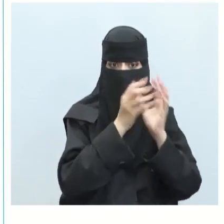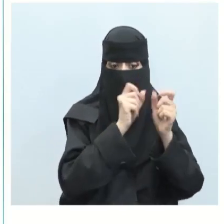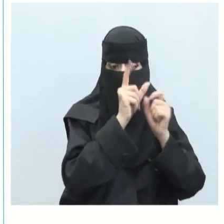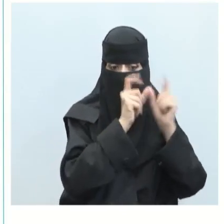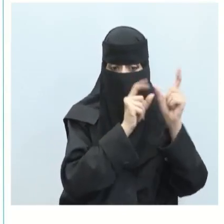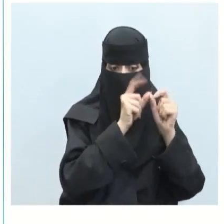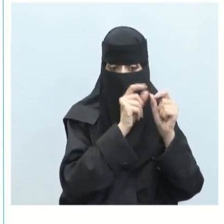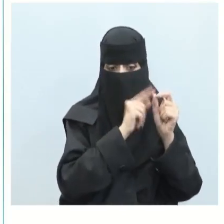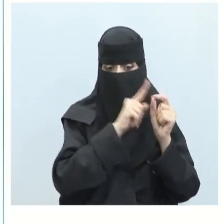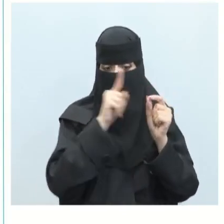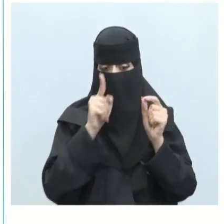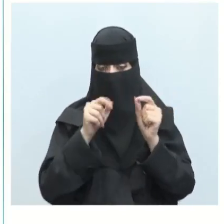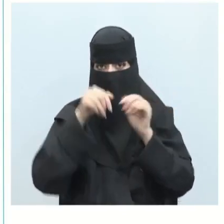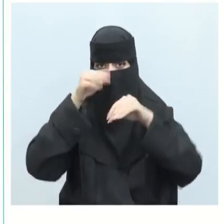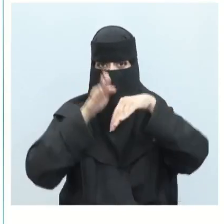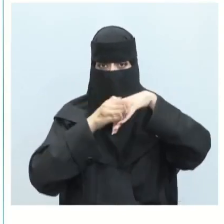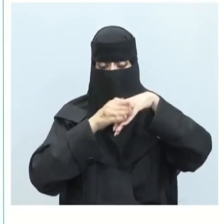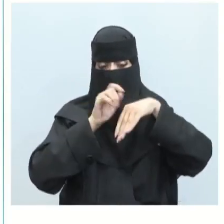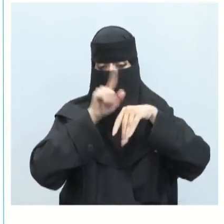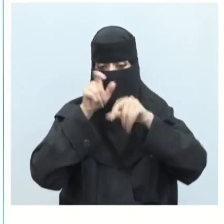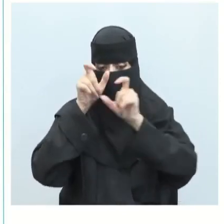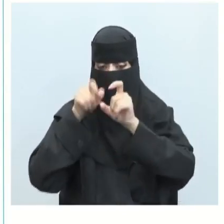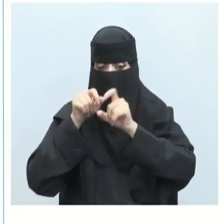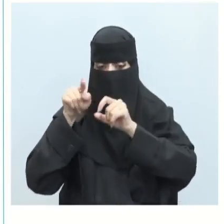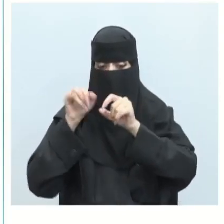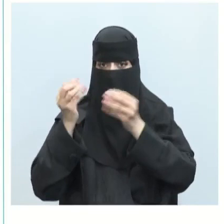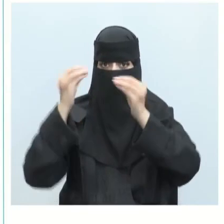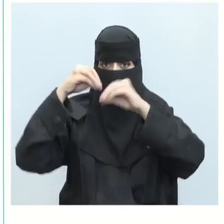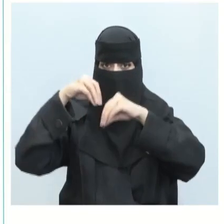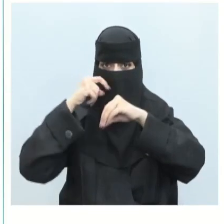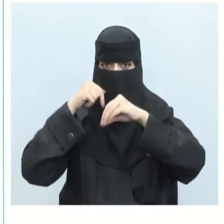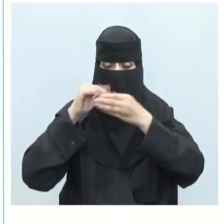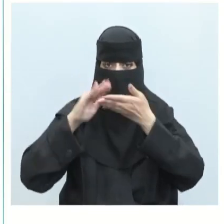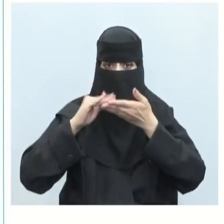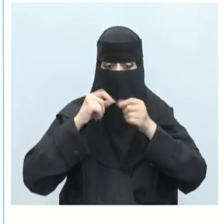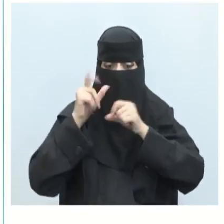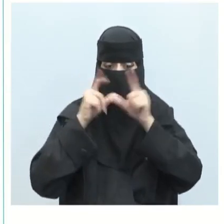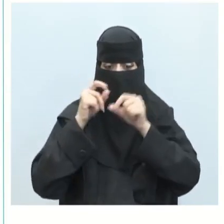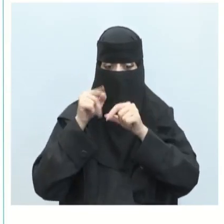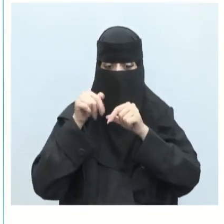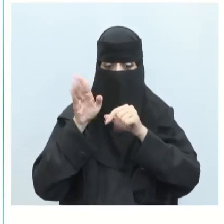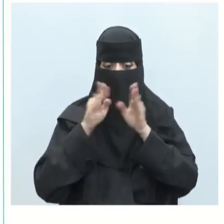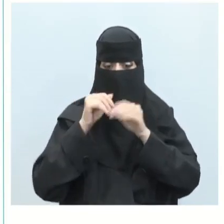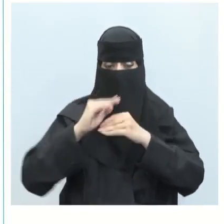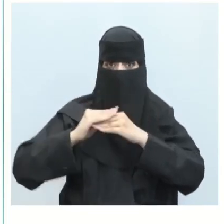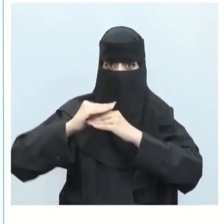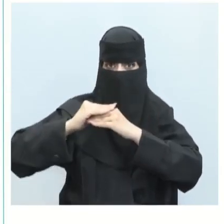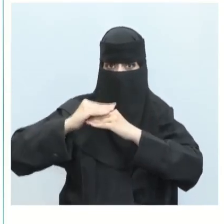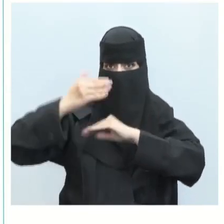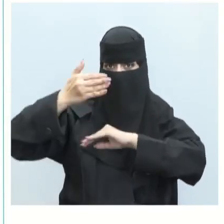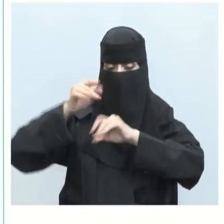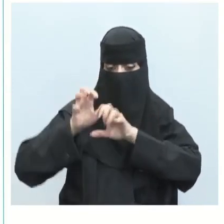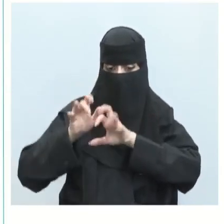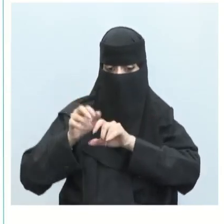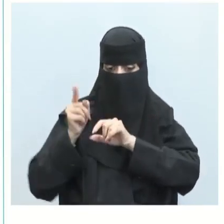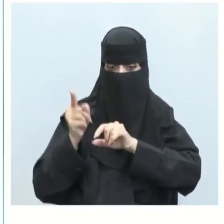الخاصه والمستخدم الذي لا يستخدم هذه الشبكه الافتراضيه الخاصه باستخدام الشبكه الافتراضيه الخاصه في